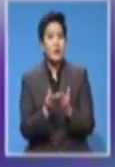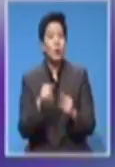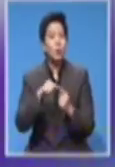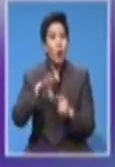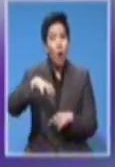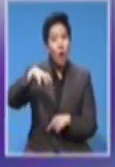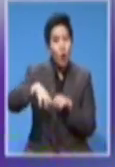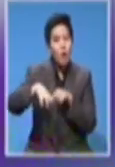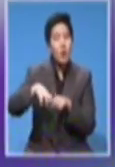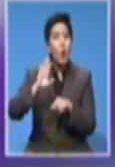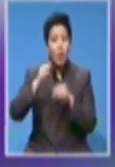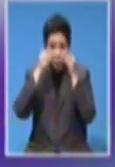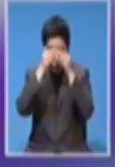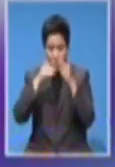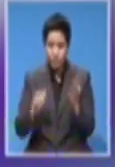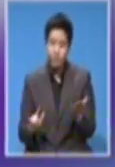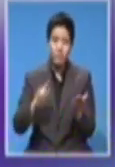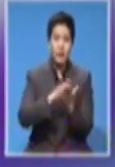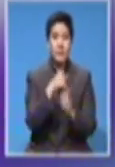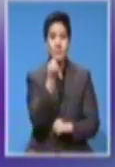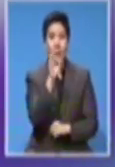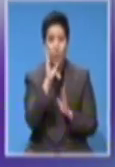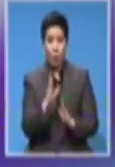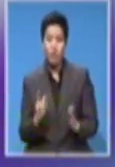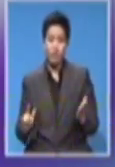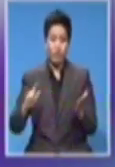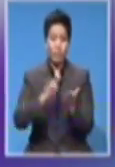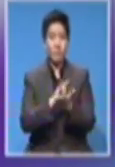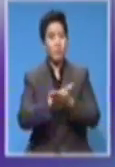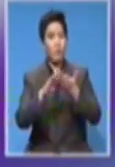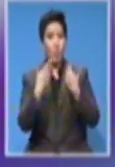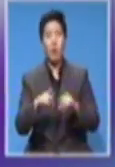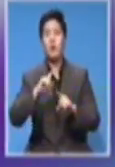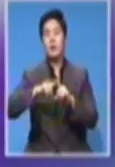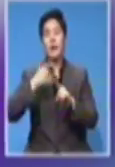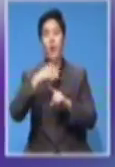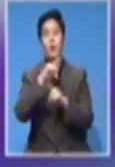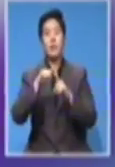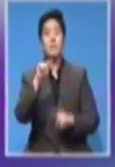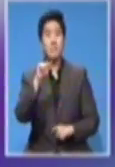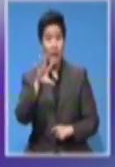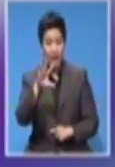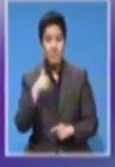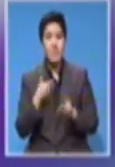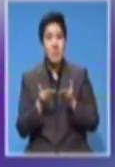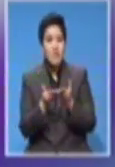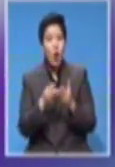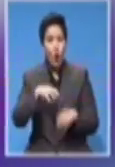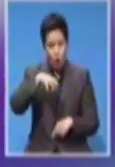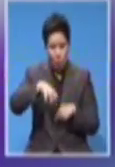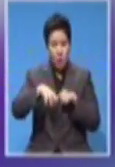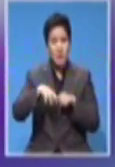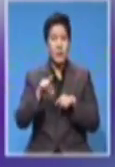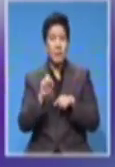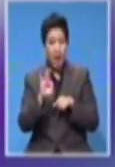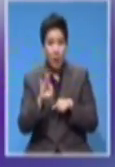เบนจีน่าจำนวน29คนที่ได้เดินทางกลับไทยเมื่อที่25พฤษภาคมตามด้วยลูกเรือจากเกาะเบนจีน่า